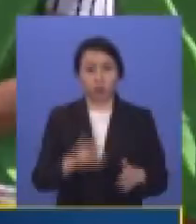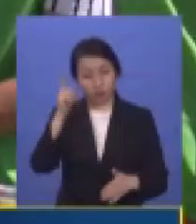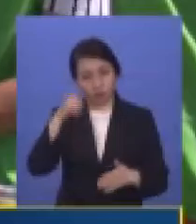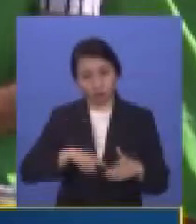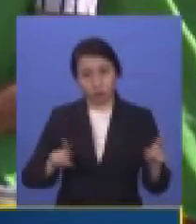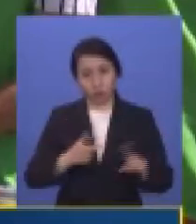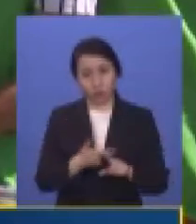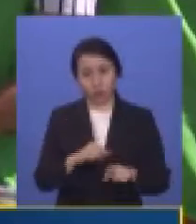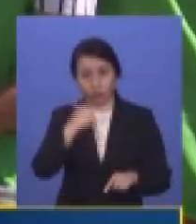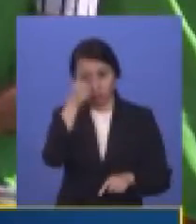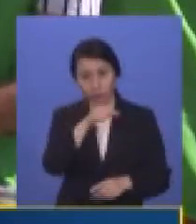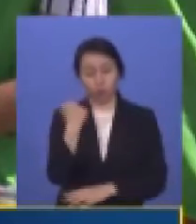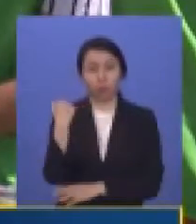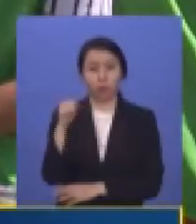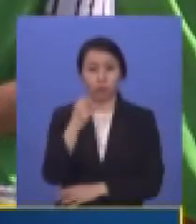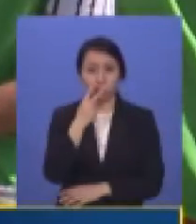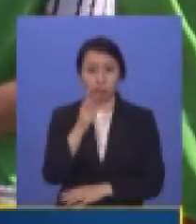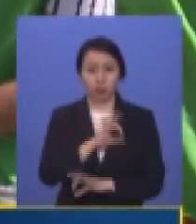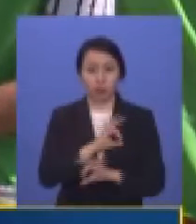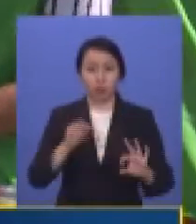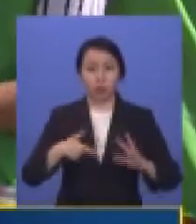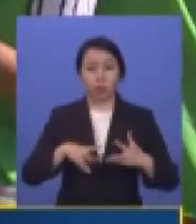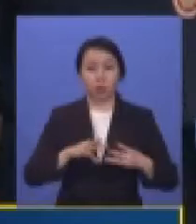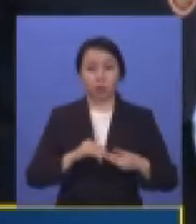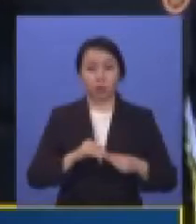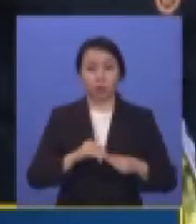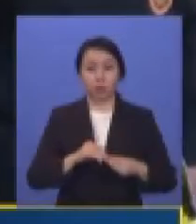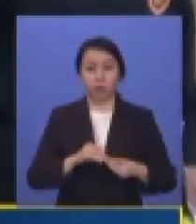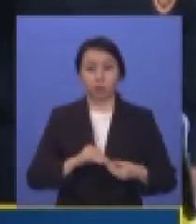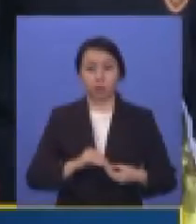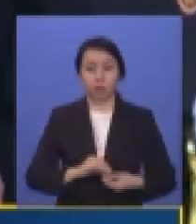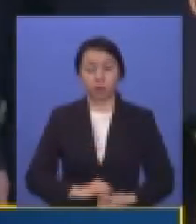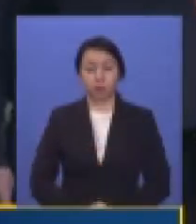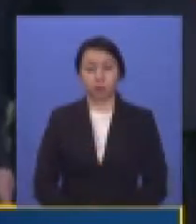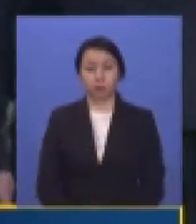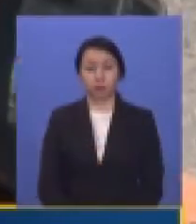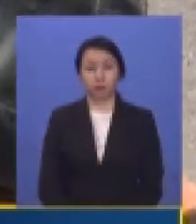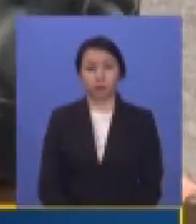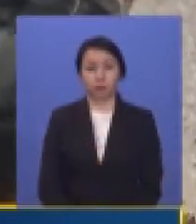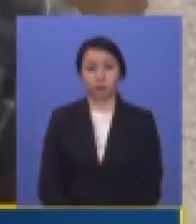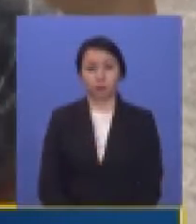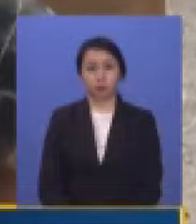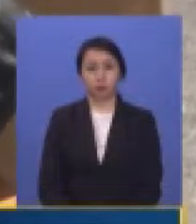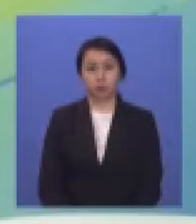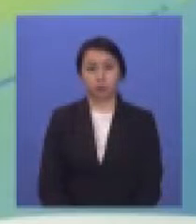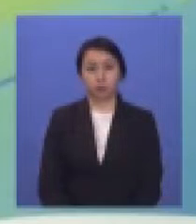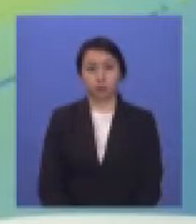надеются, что и в этом году победители покажут блестящие результаты. Адилия Кушекова, Адиль Нуржанов. Служба